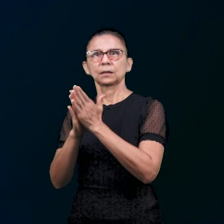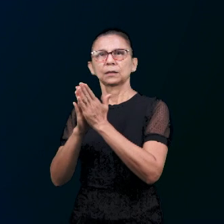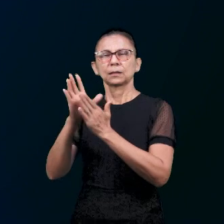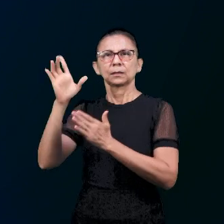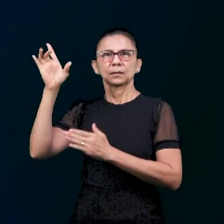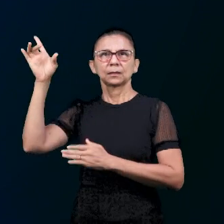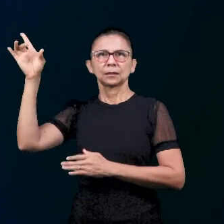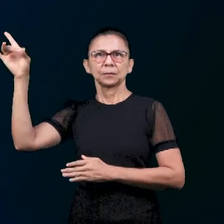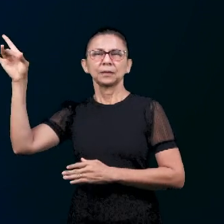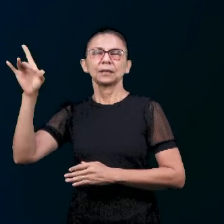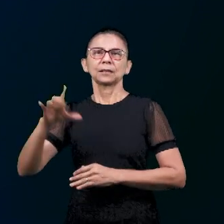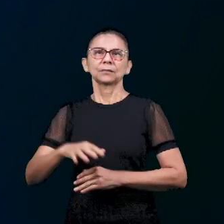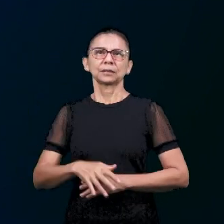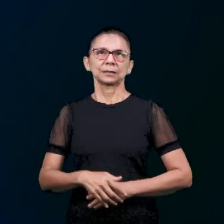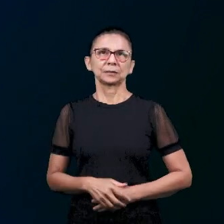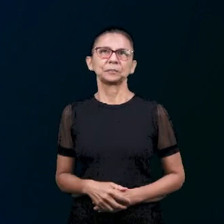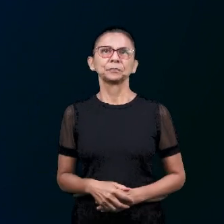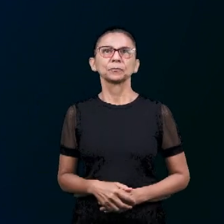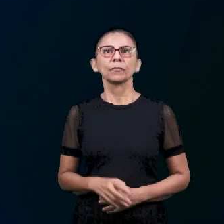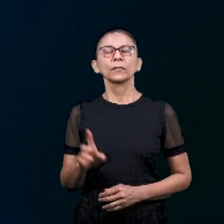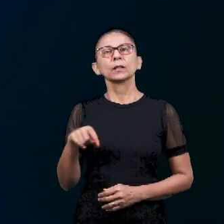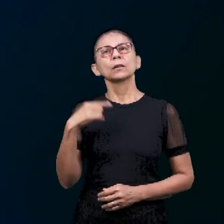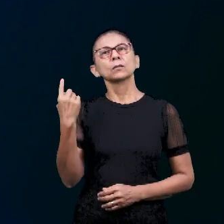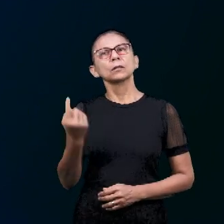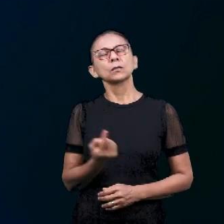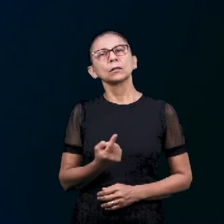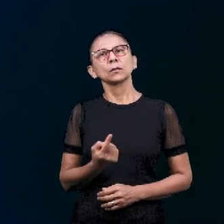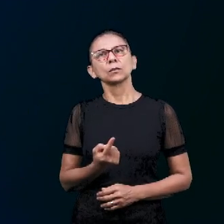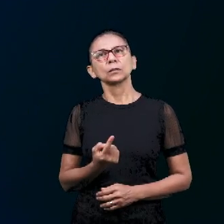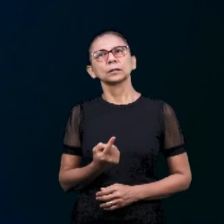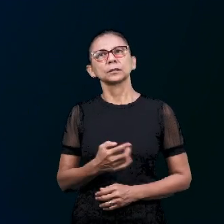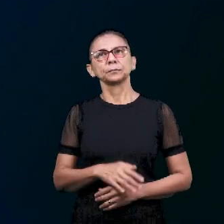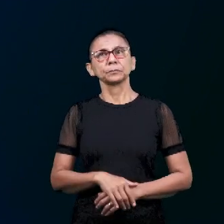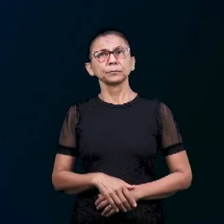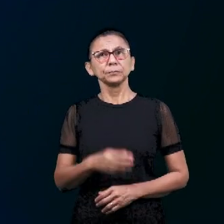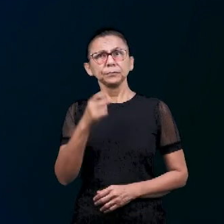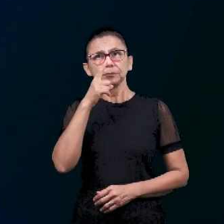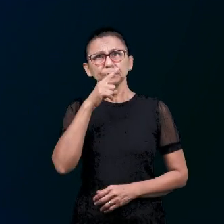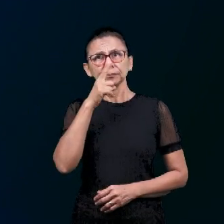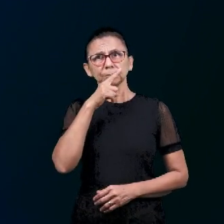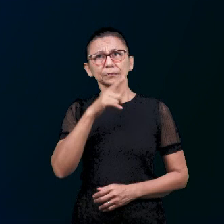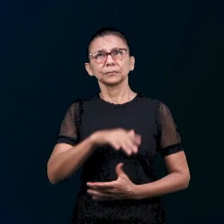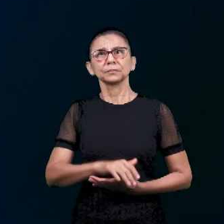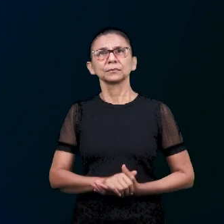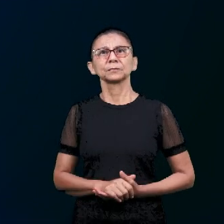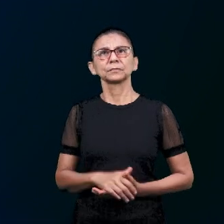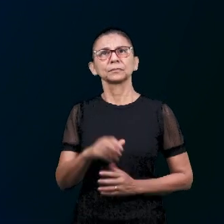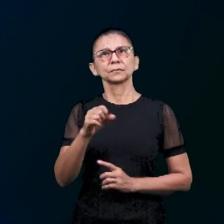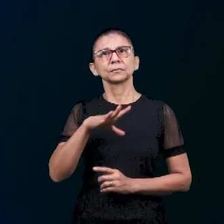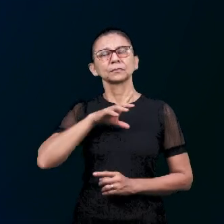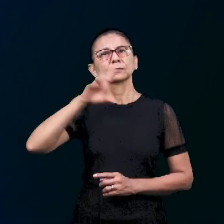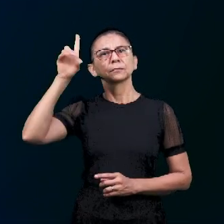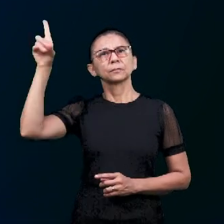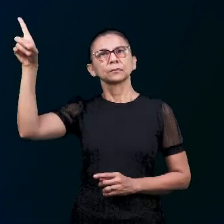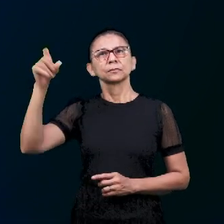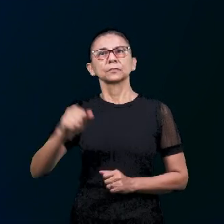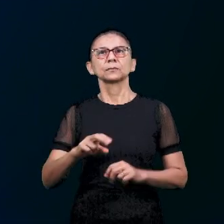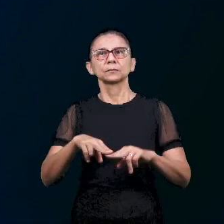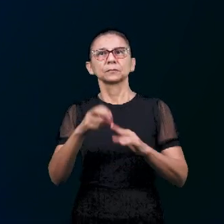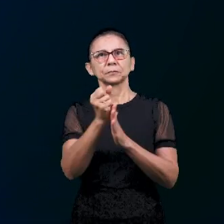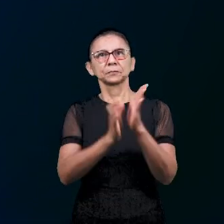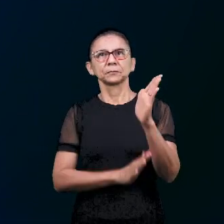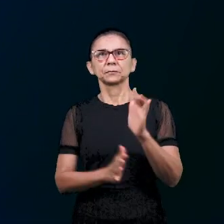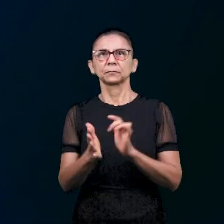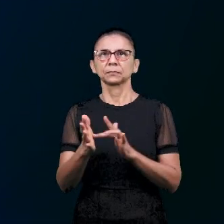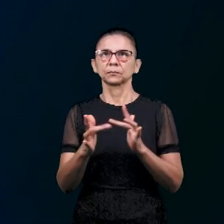nous revenons en arrière de la grâce de Dieu, à travers le sang de Jésus, nous a donné la délivrance. Nous devons toujours rester dans la lumière à